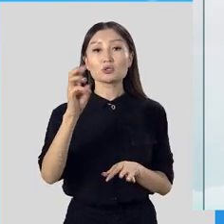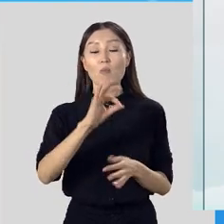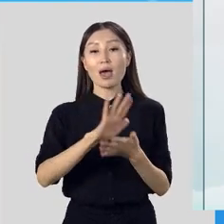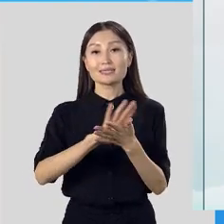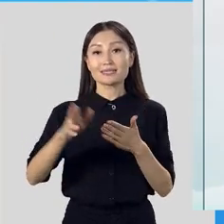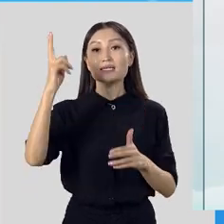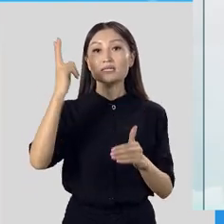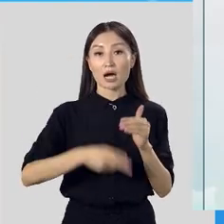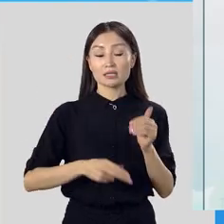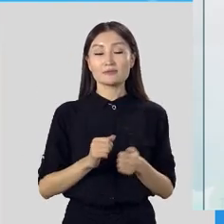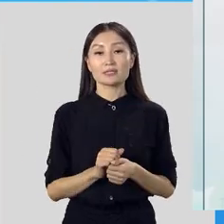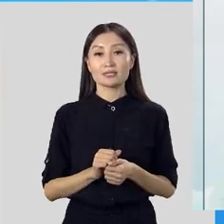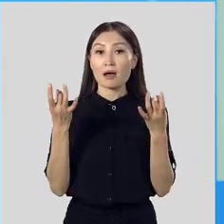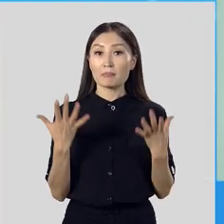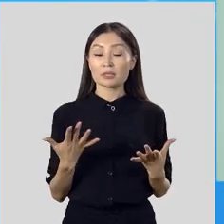синтез заканчивается.